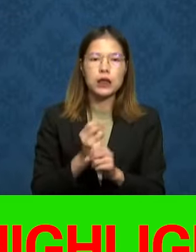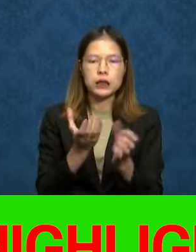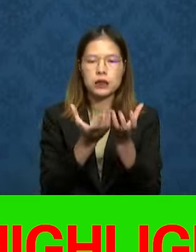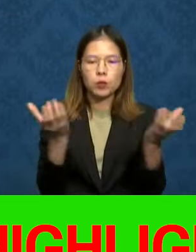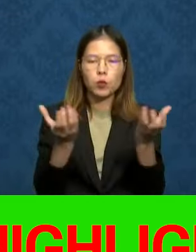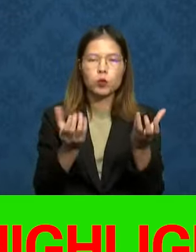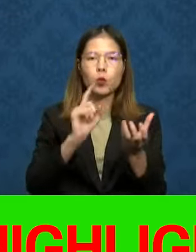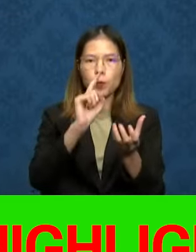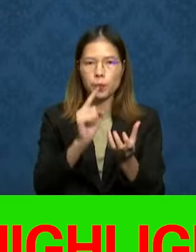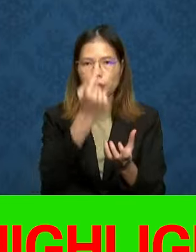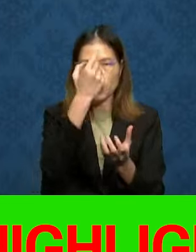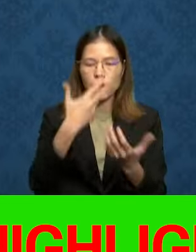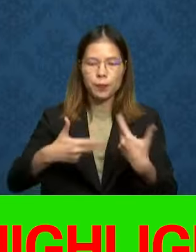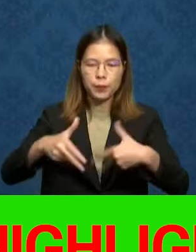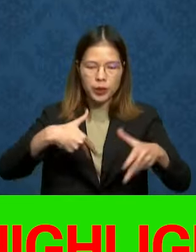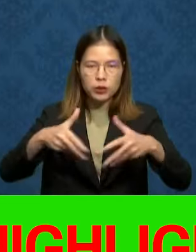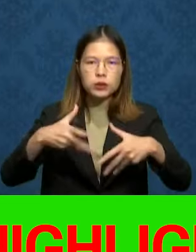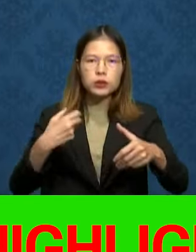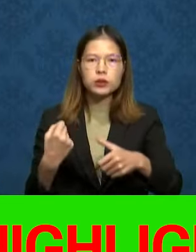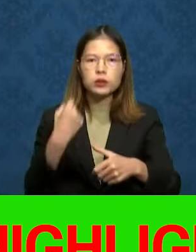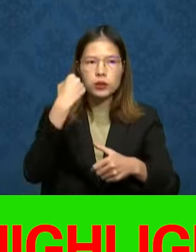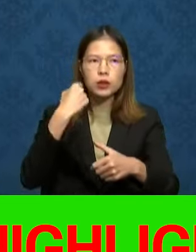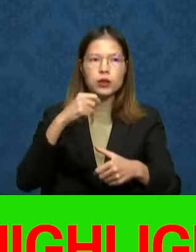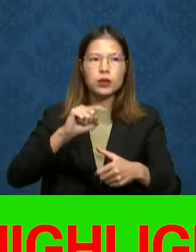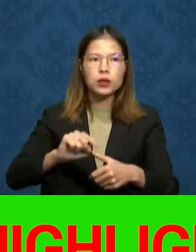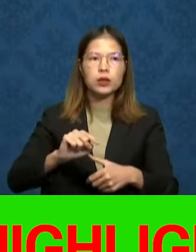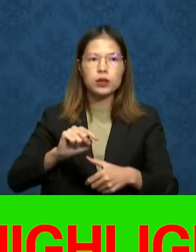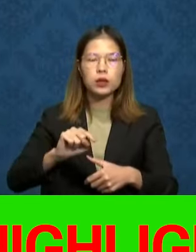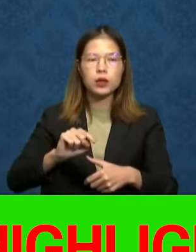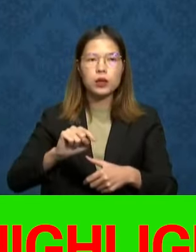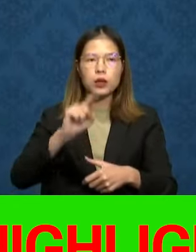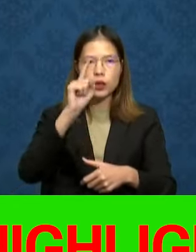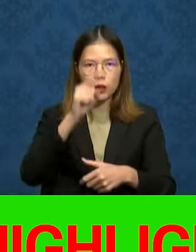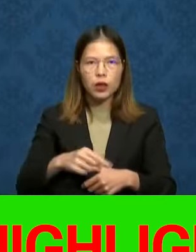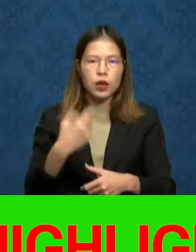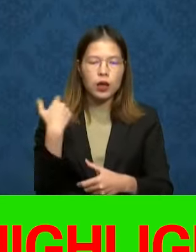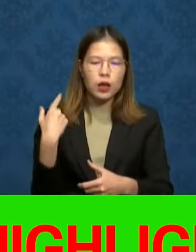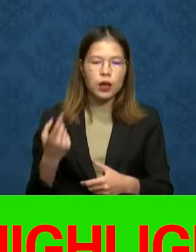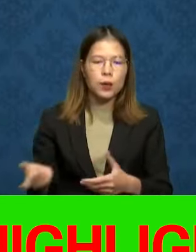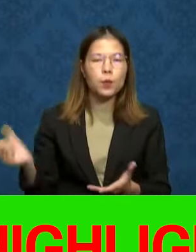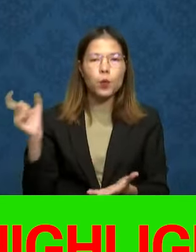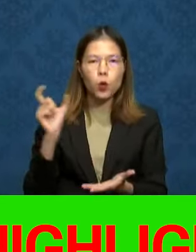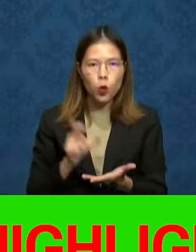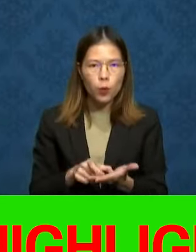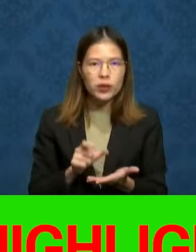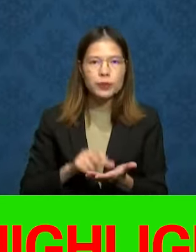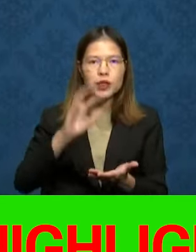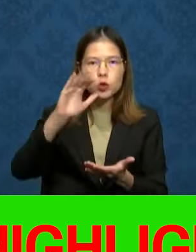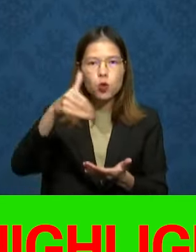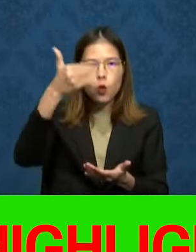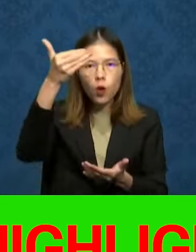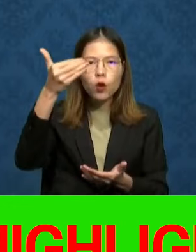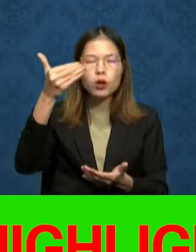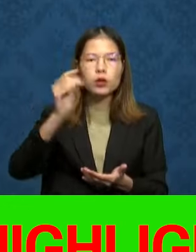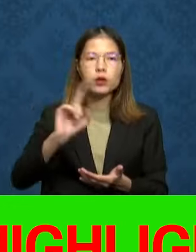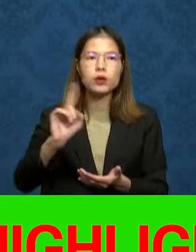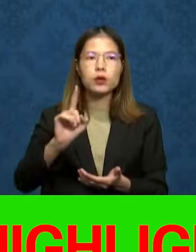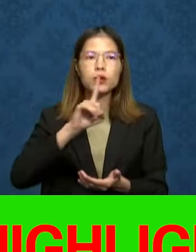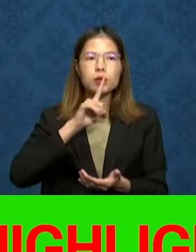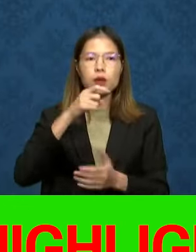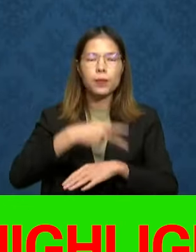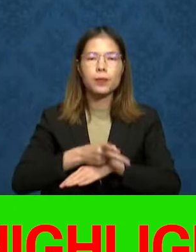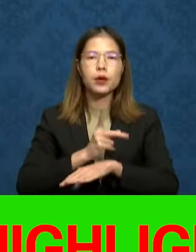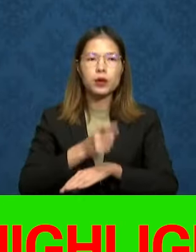ฉบับใหม่โดยต้องให้ประชาชนผู้มีอำนาจสถาปนารัฐธรรมนูญได้ลงประชามติเสียก่อนท่านประธานที่